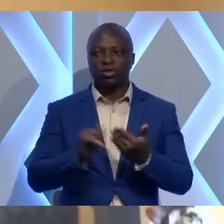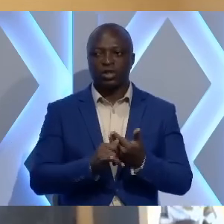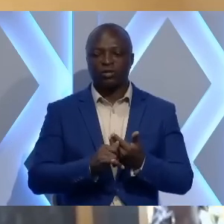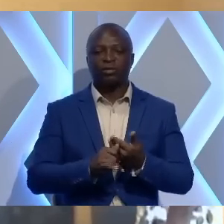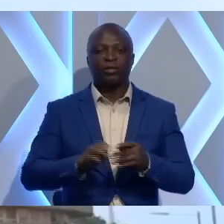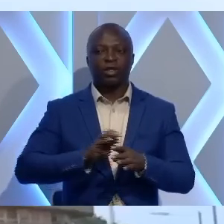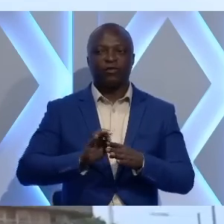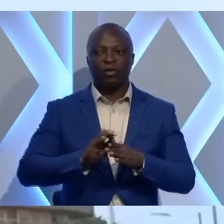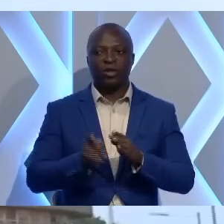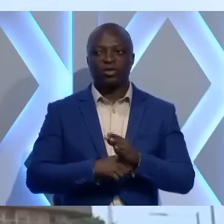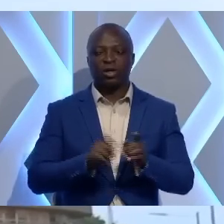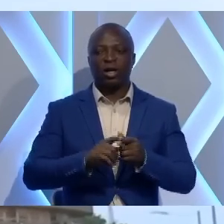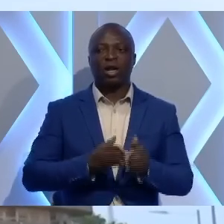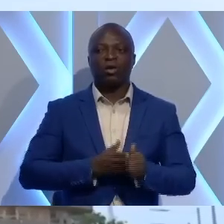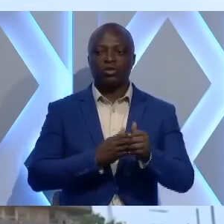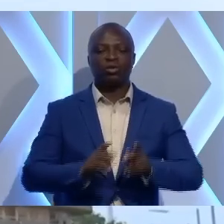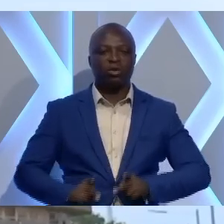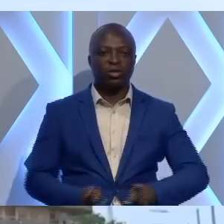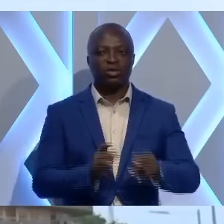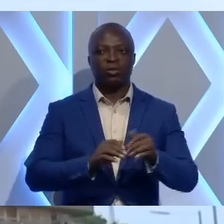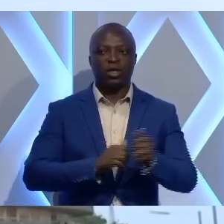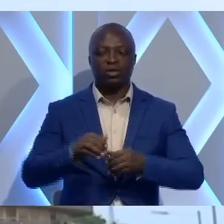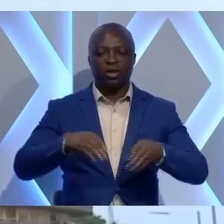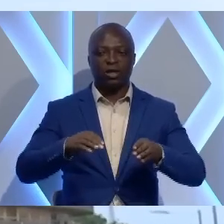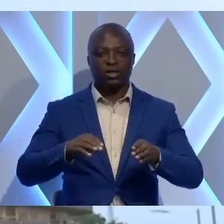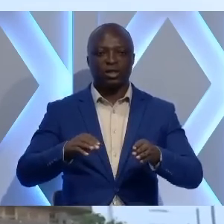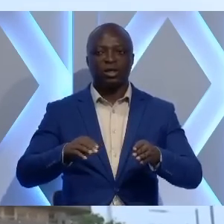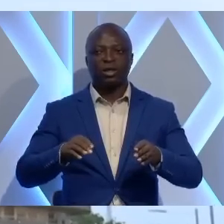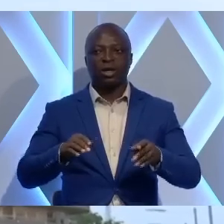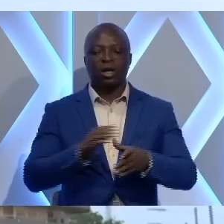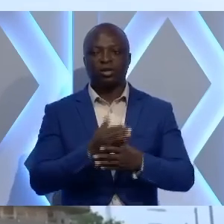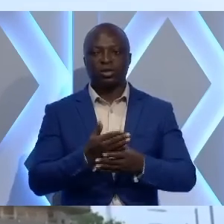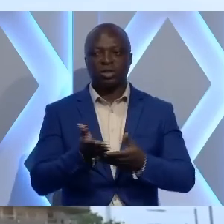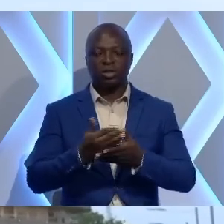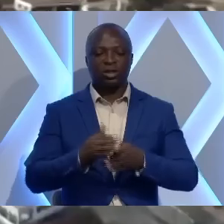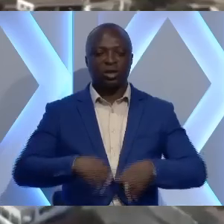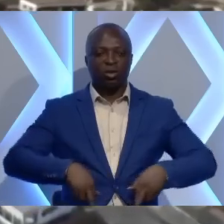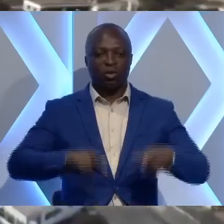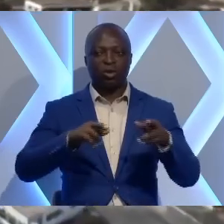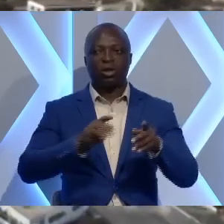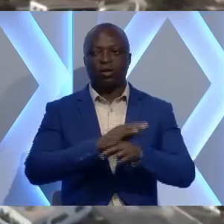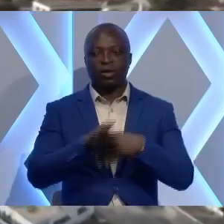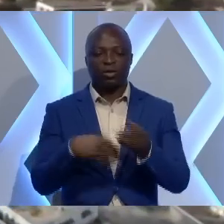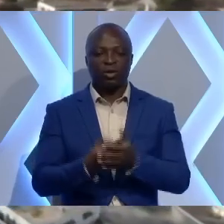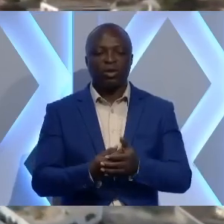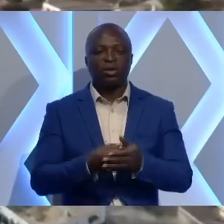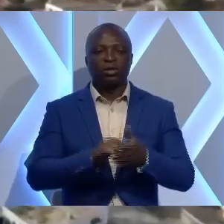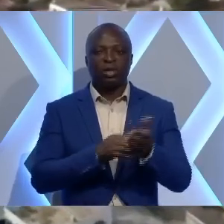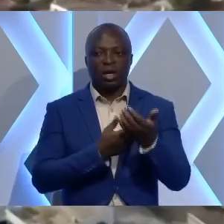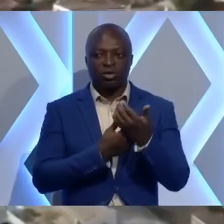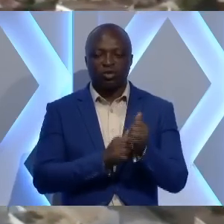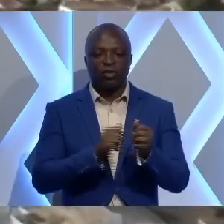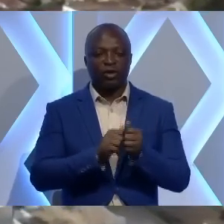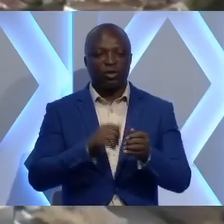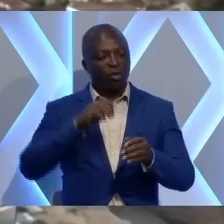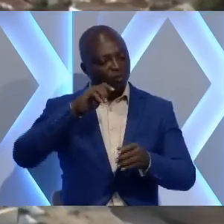des formations à la conduite du processus de passation de marché, entretien des ouvrages, entre autres. Ce qui cadre selon le